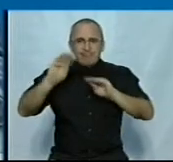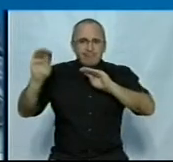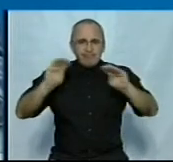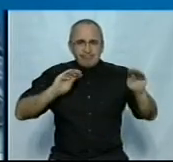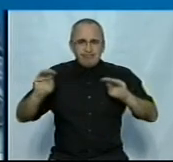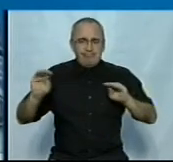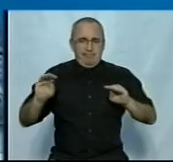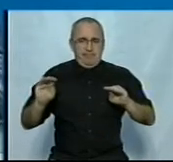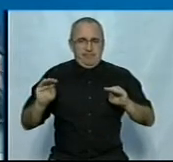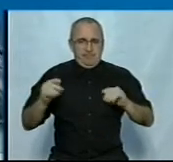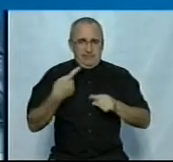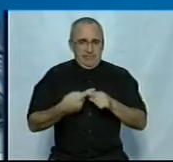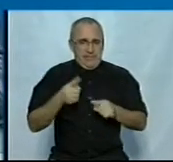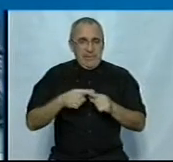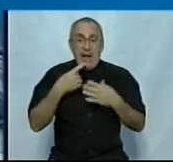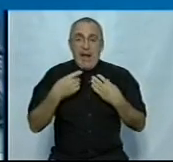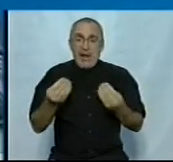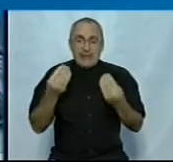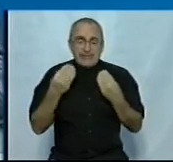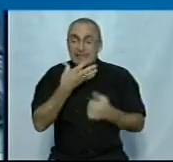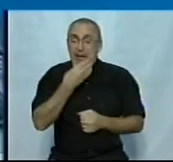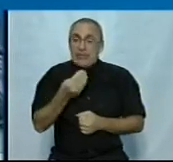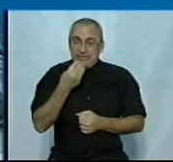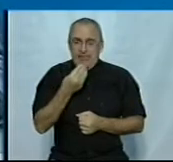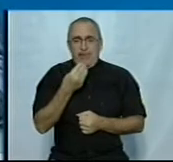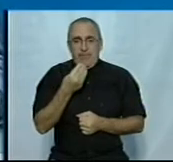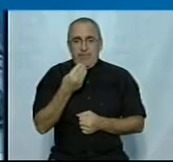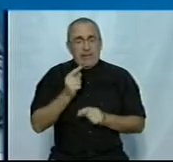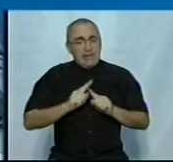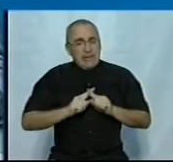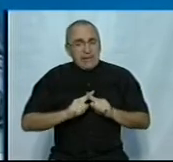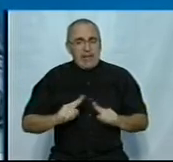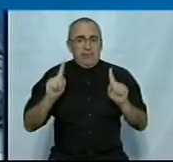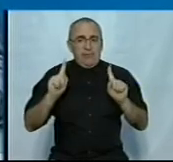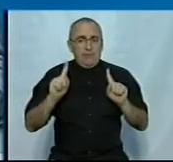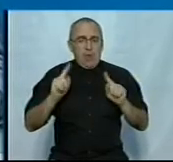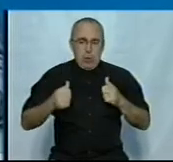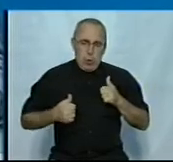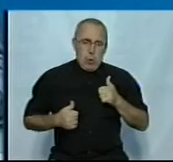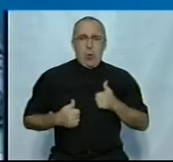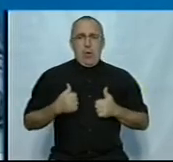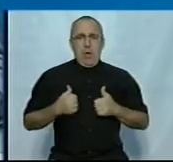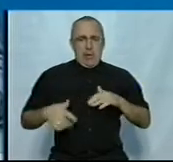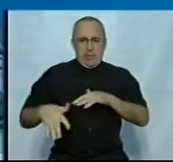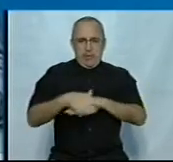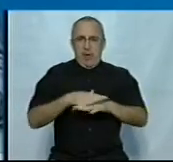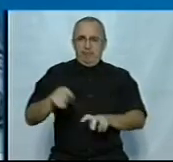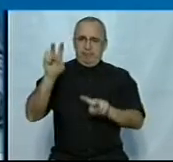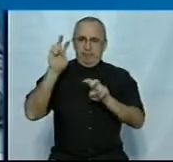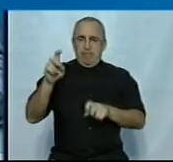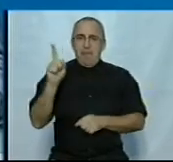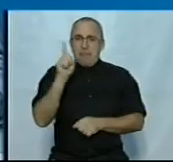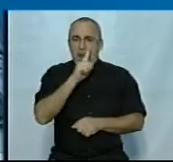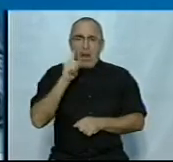щоб це красиве і надзвичайно таке горде народне звання